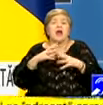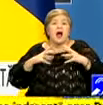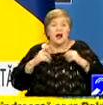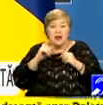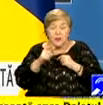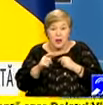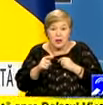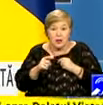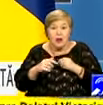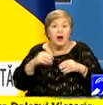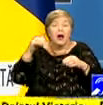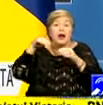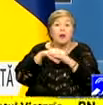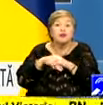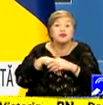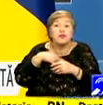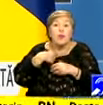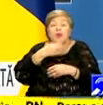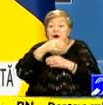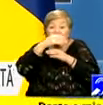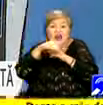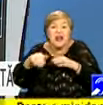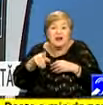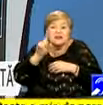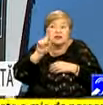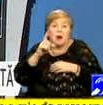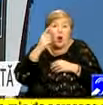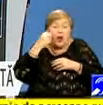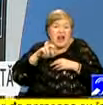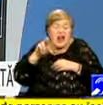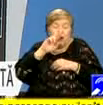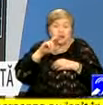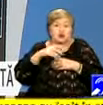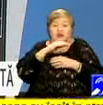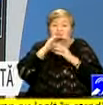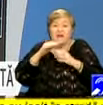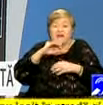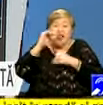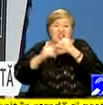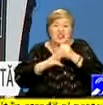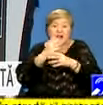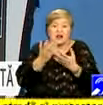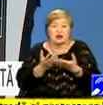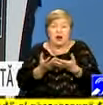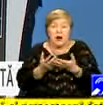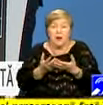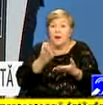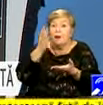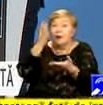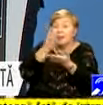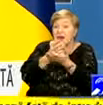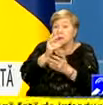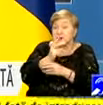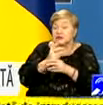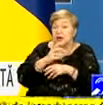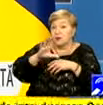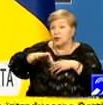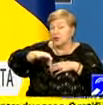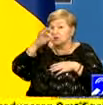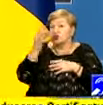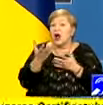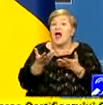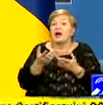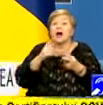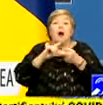interiorul granițelor sale recunoscute la nivel internațional. Dreptul oricărui stat de a-și alege liber